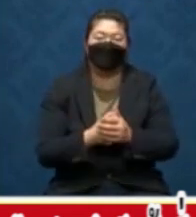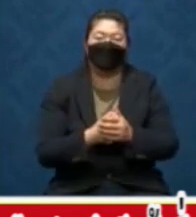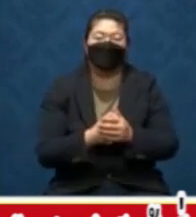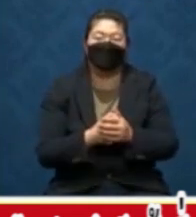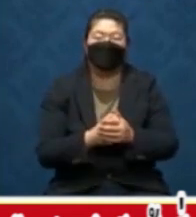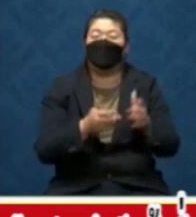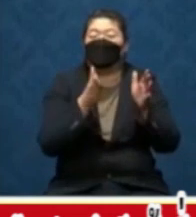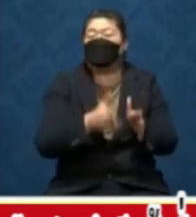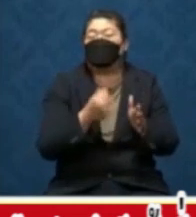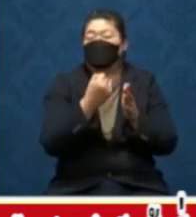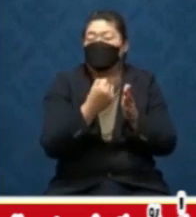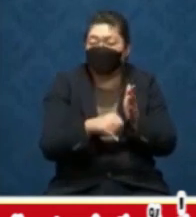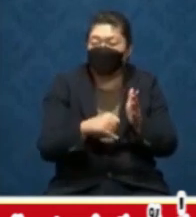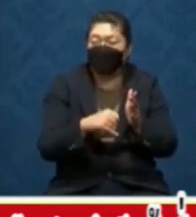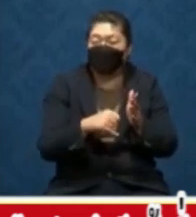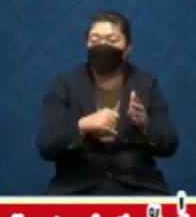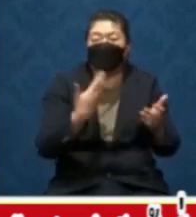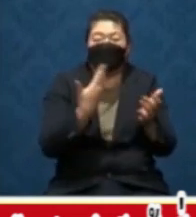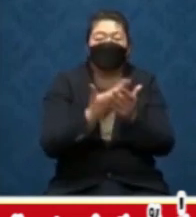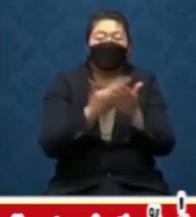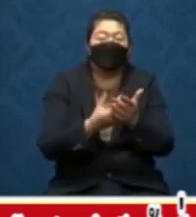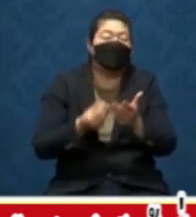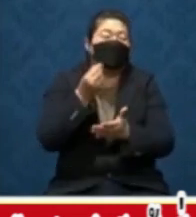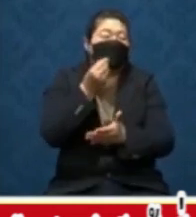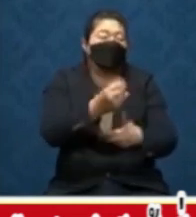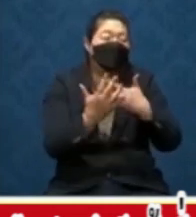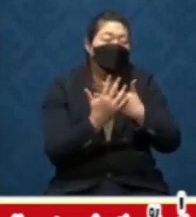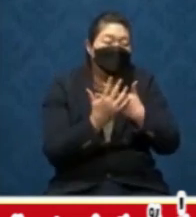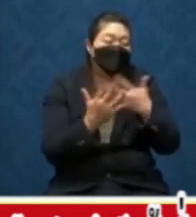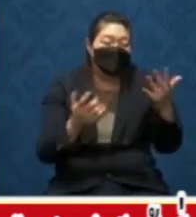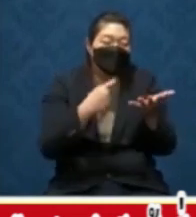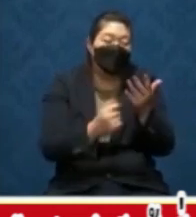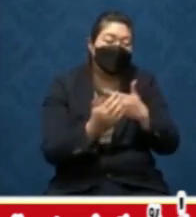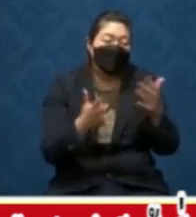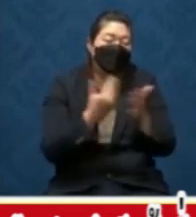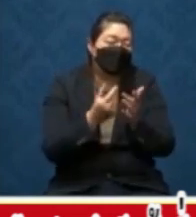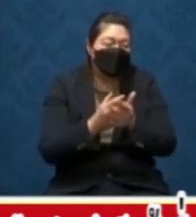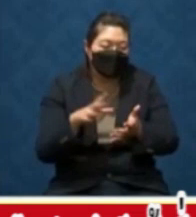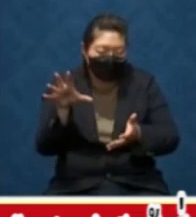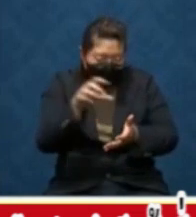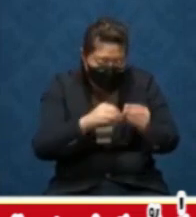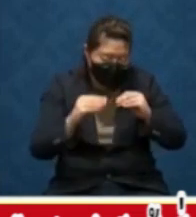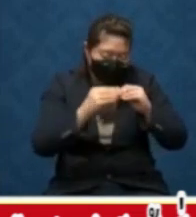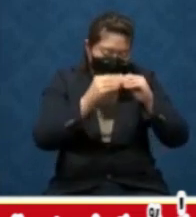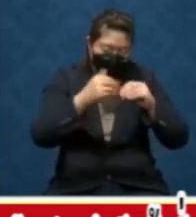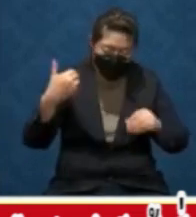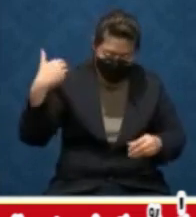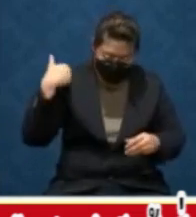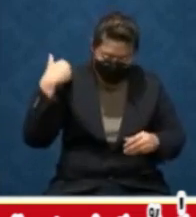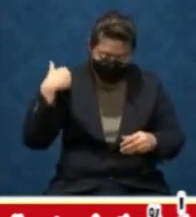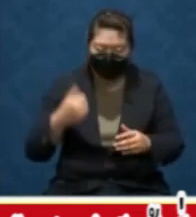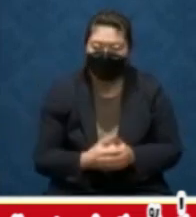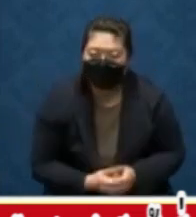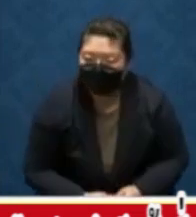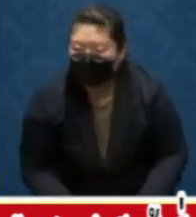ผู้ต้องหาต้องหาหลักทรัพย์มาประกันตัวในแต่ละคดีเพิ่มขึ้นค่ะท่านประธานที่เคารพคะกรณีของ